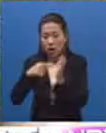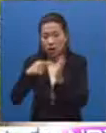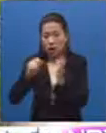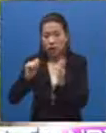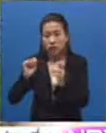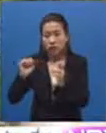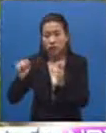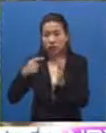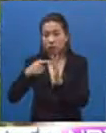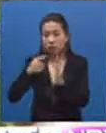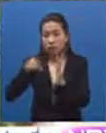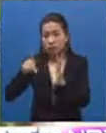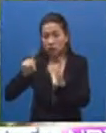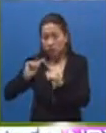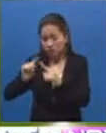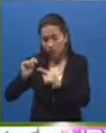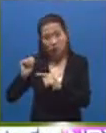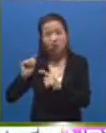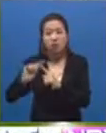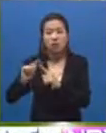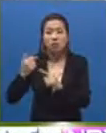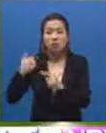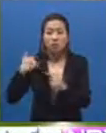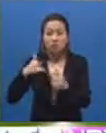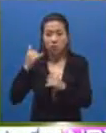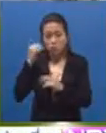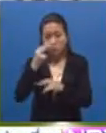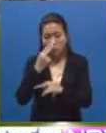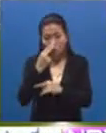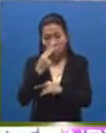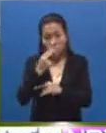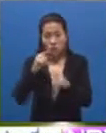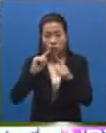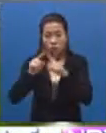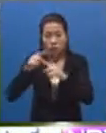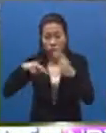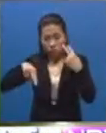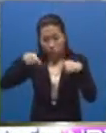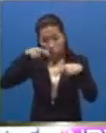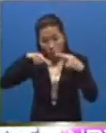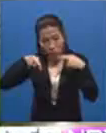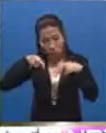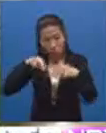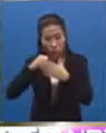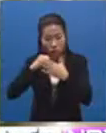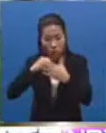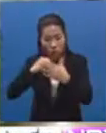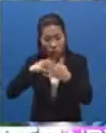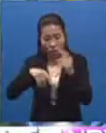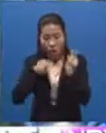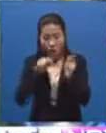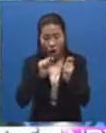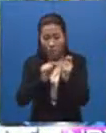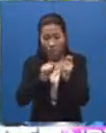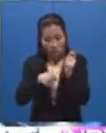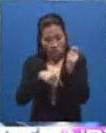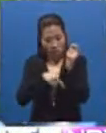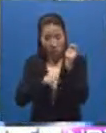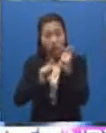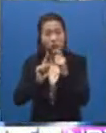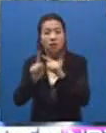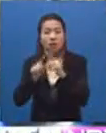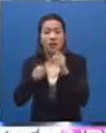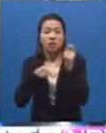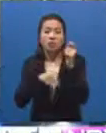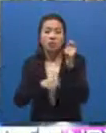วัตถุต้องสงสัยวางอยู่และที่เสาไฟฟ้าใกล้มัสยิดตานปูเต๊ะตำบลตานปูเต๊ะอำเภอบันนังสตาพบวัตถุ